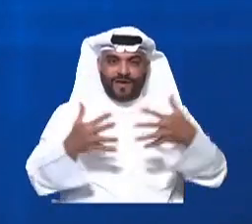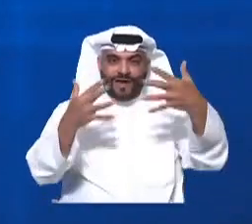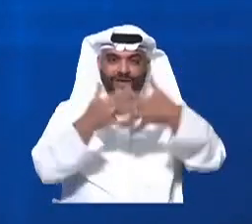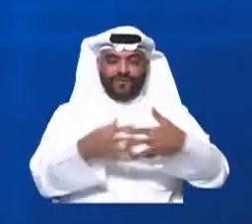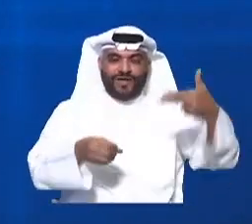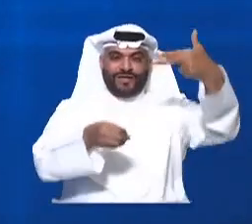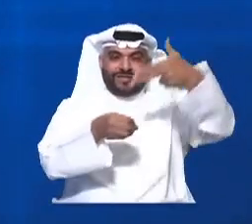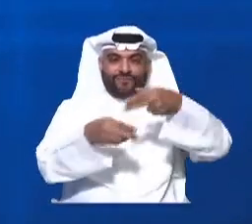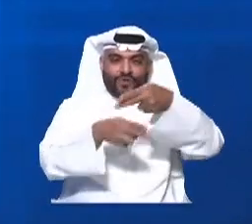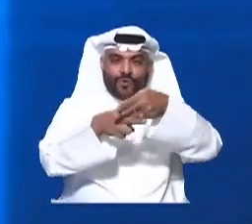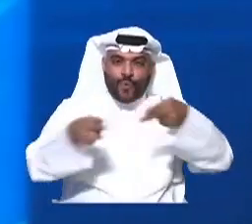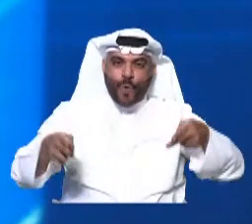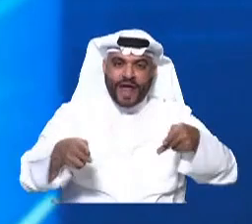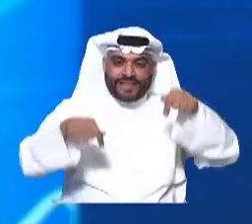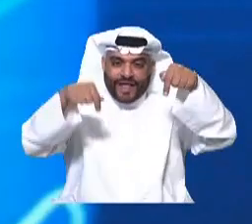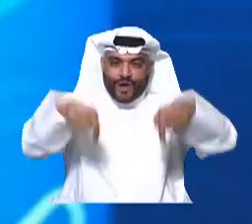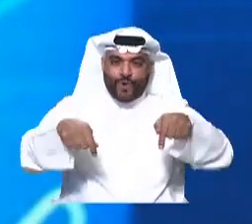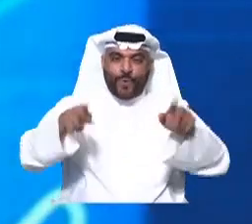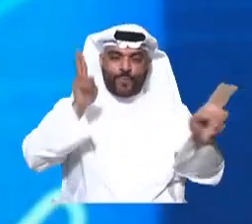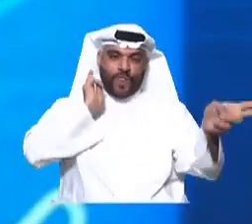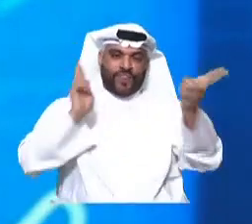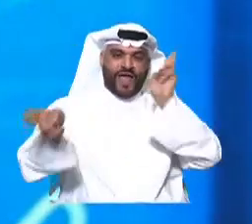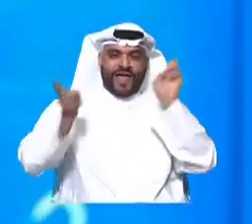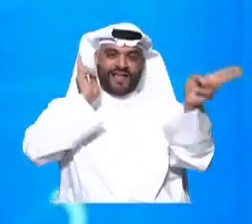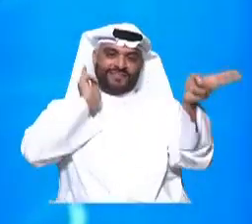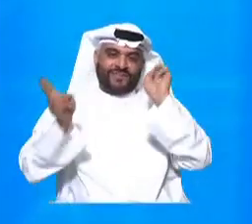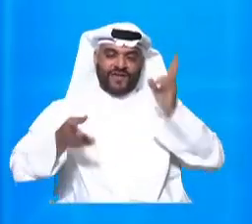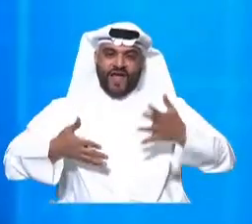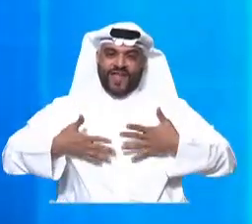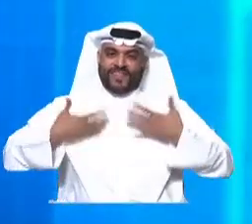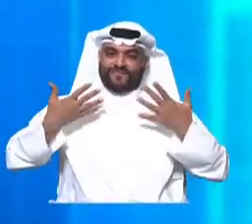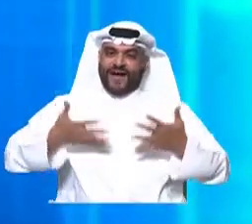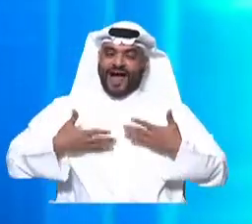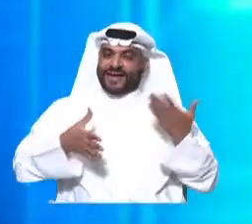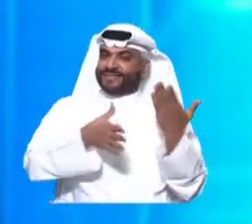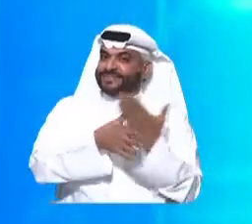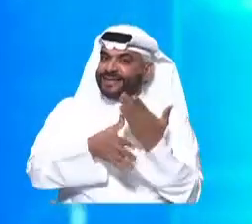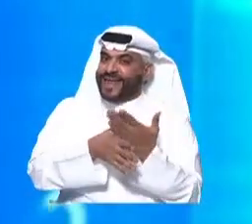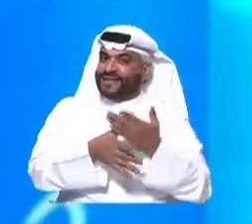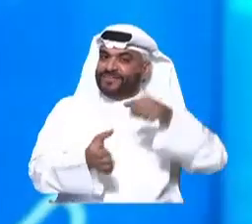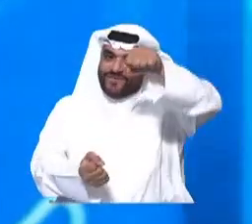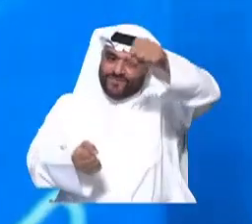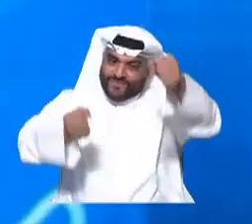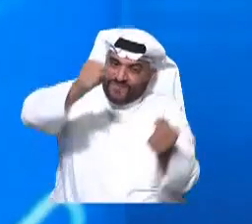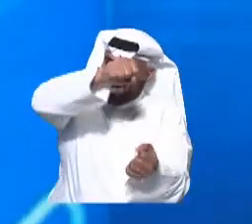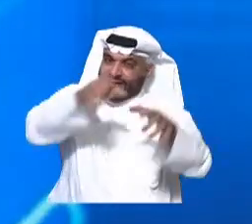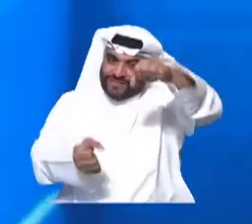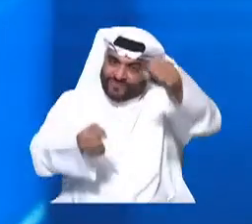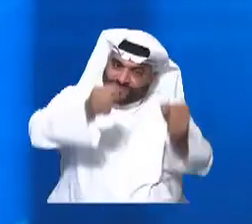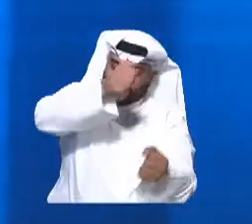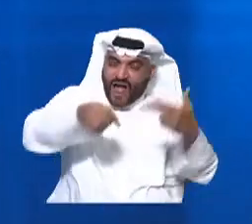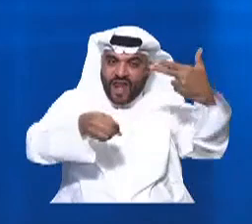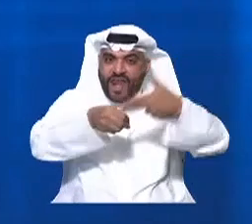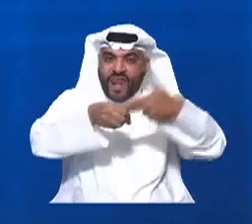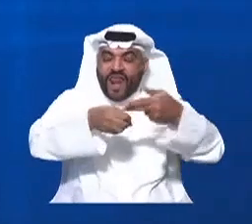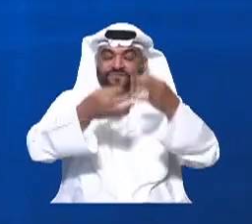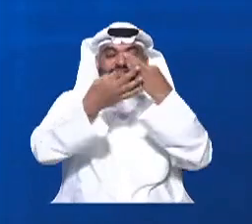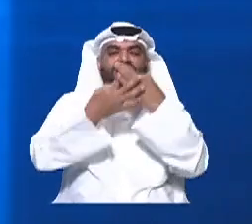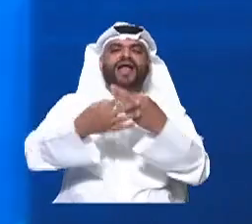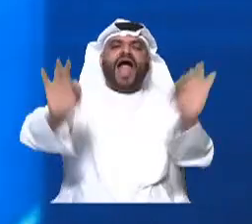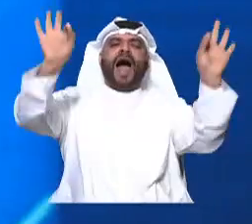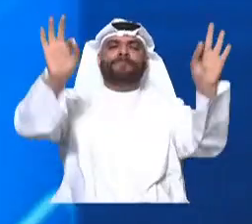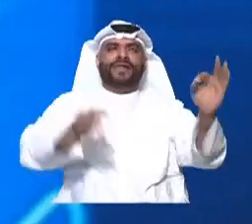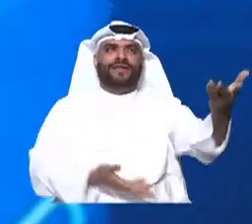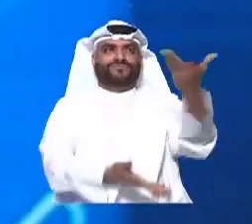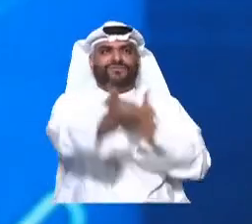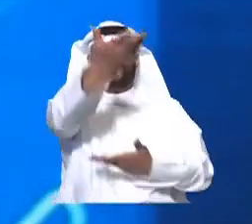ظهر اليوم احتفال شركة البترول الوطنية الكويتية بمناسبة التشغيل الكامل لمشروع الوقود البيئي، وذلك